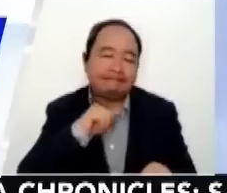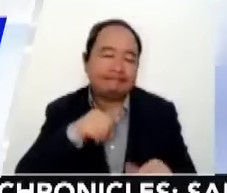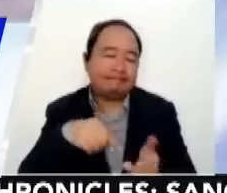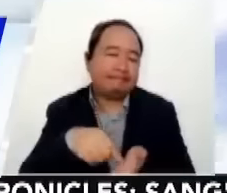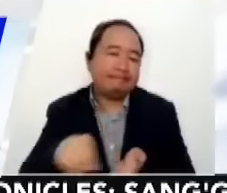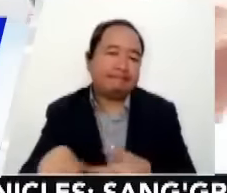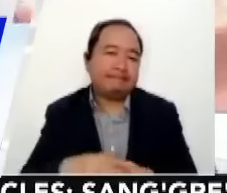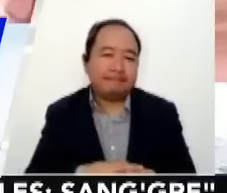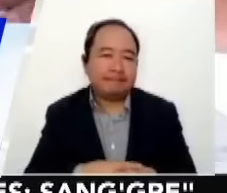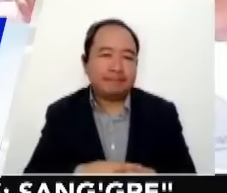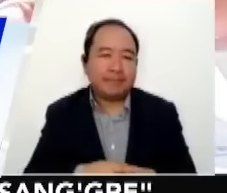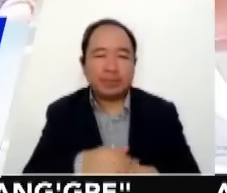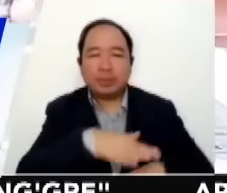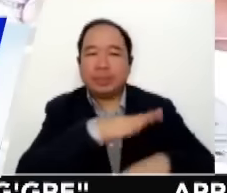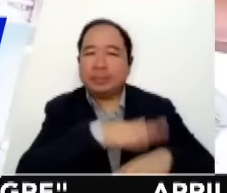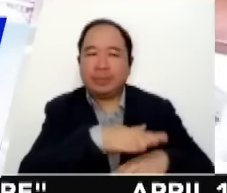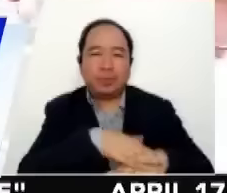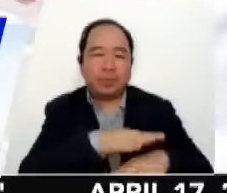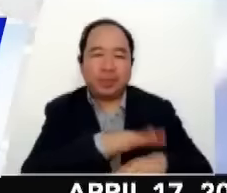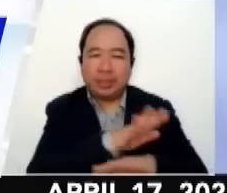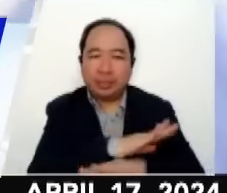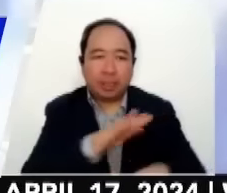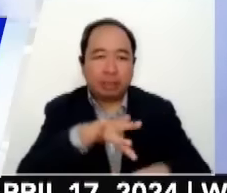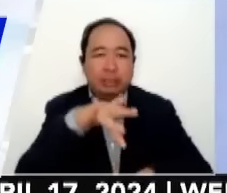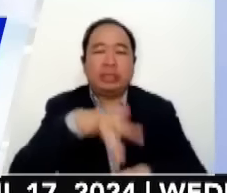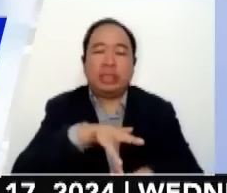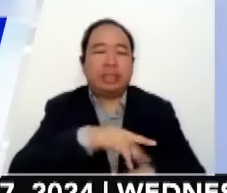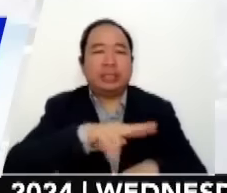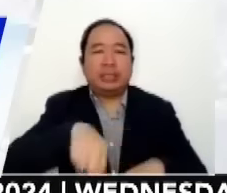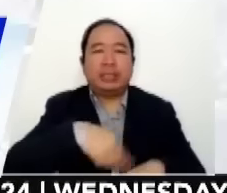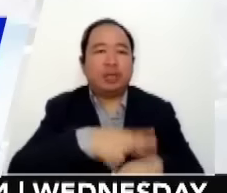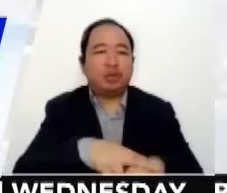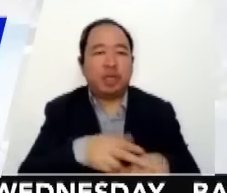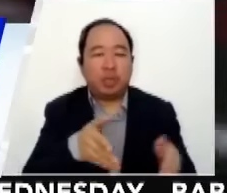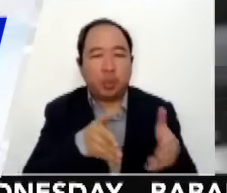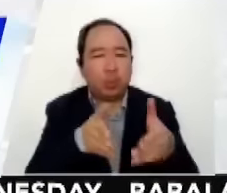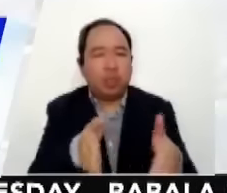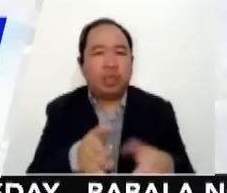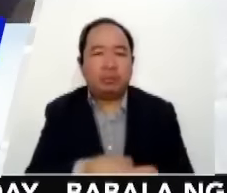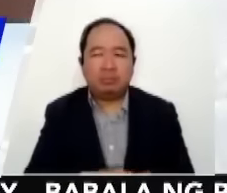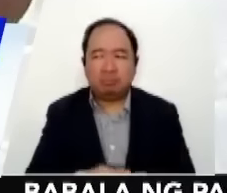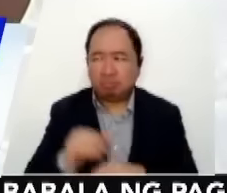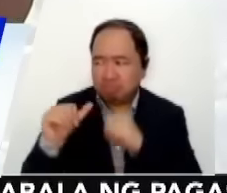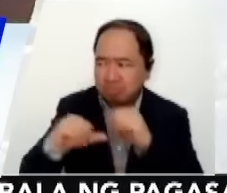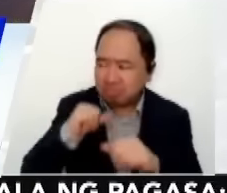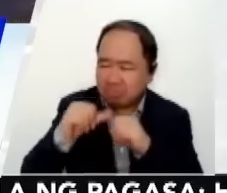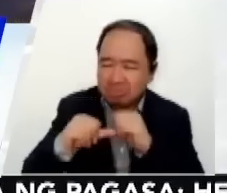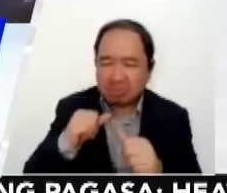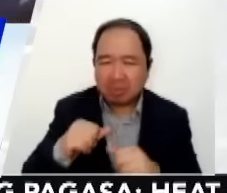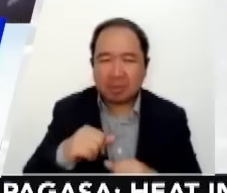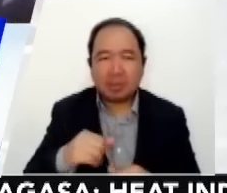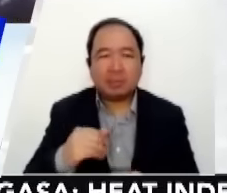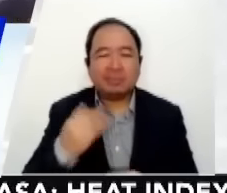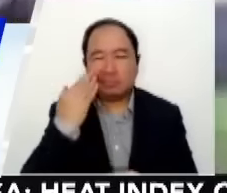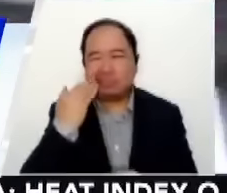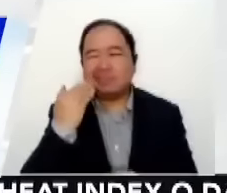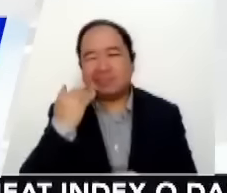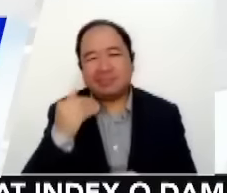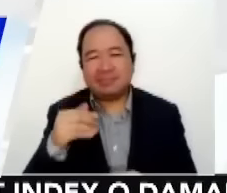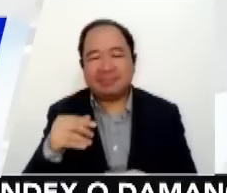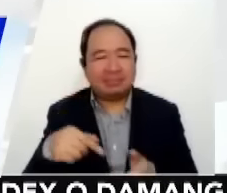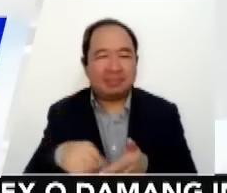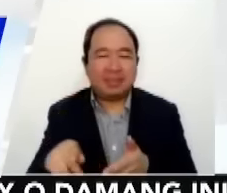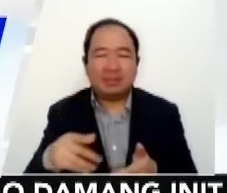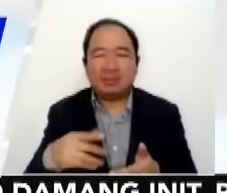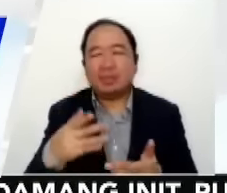National Road. Di naman eh, nasa loob nga kami ng karyete eh. Kulang pa ma'am, galalabas ka lang eh. Wala, ganun, babayaran yung